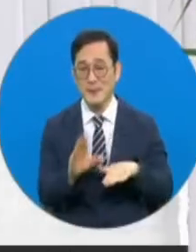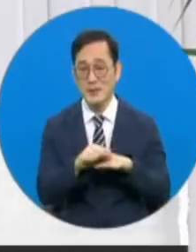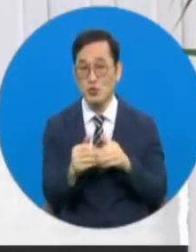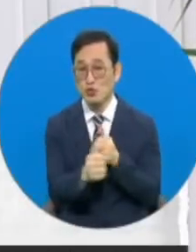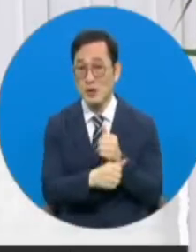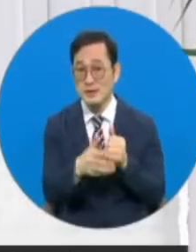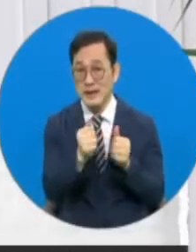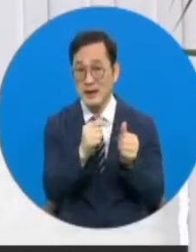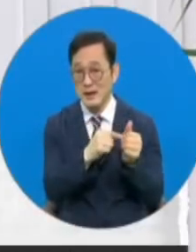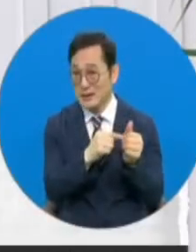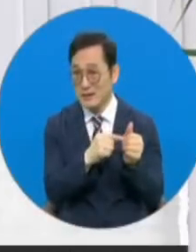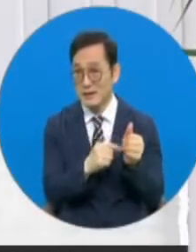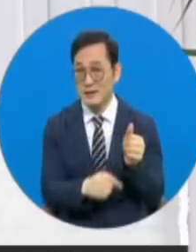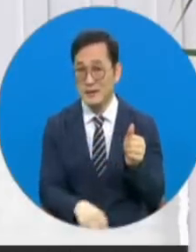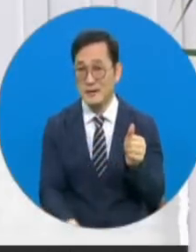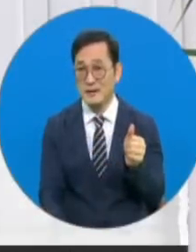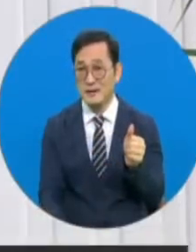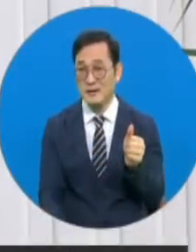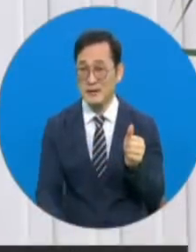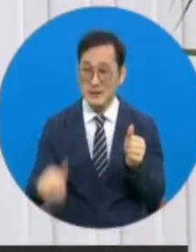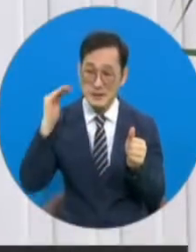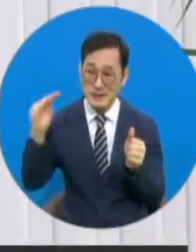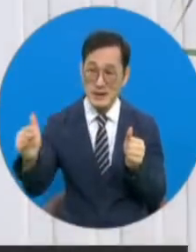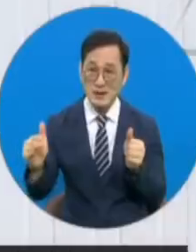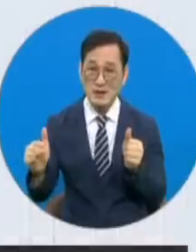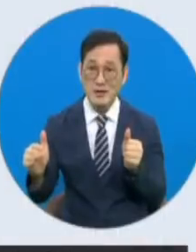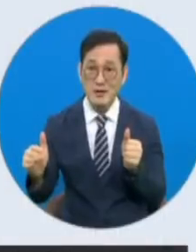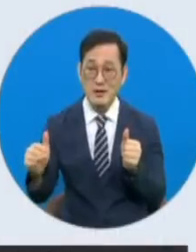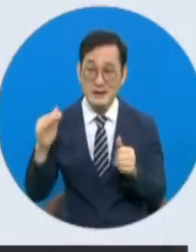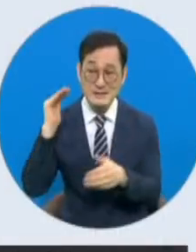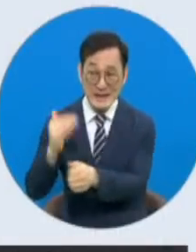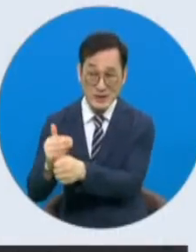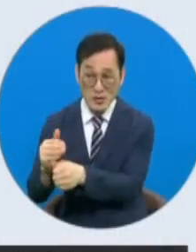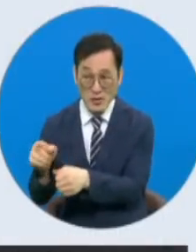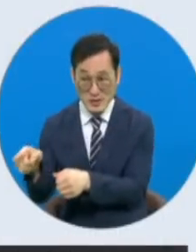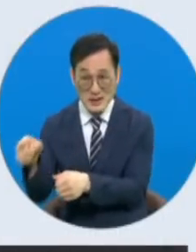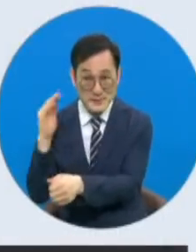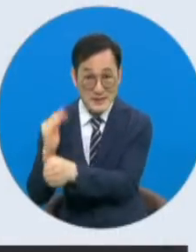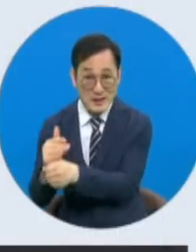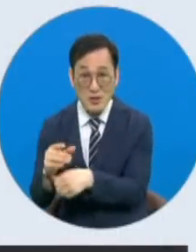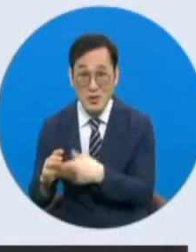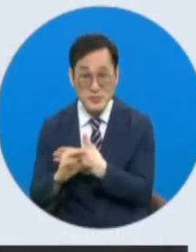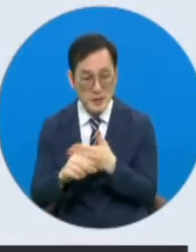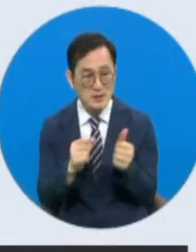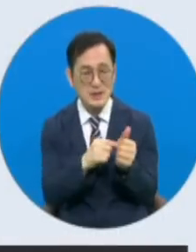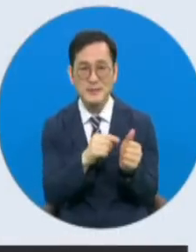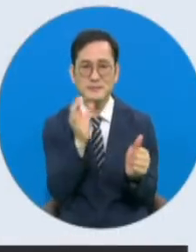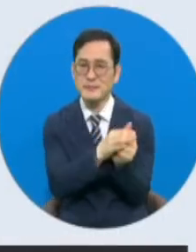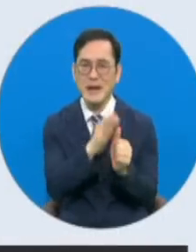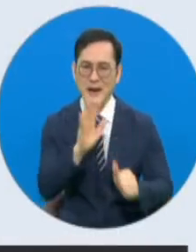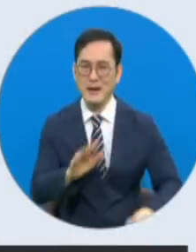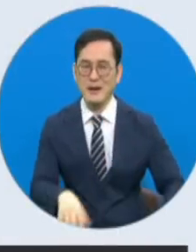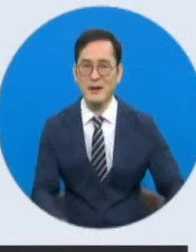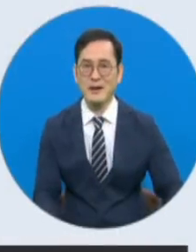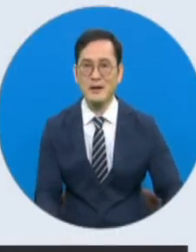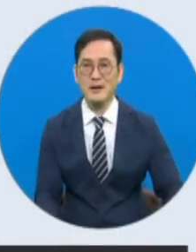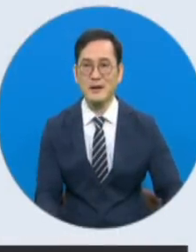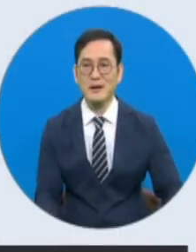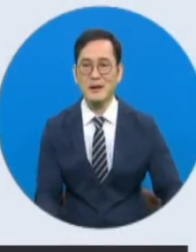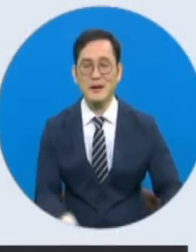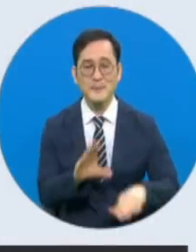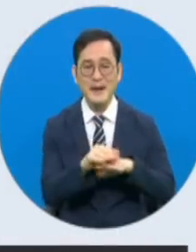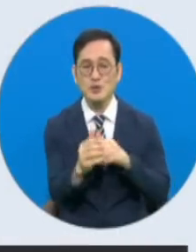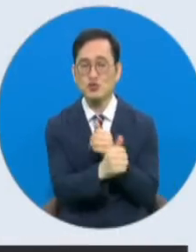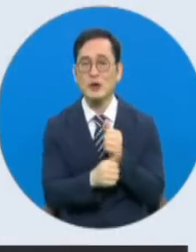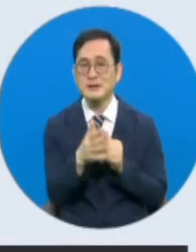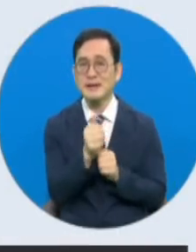이렇게 자를 거였으면 우리는 과방 현장 절대 장재원 형한테 주지 않았을 겁니다 애초에 과방위원장이라는 상임위원장을